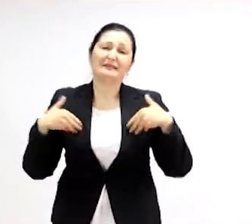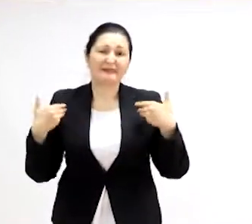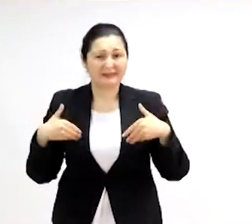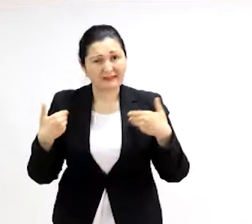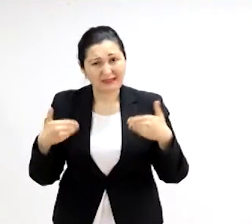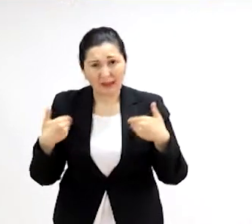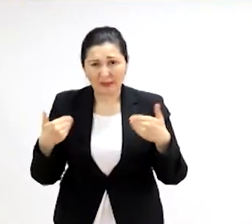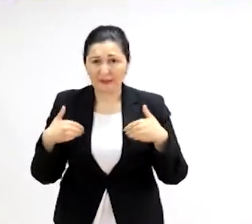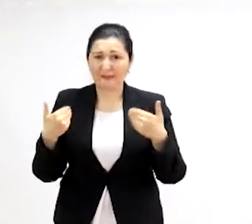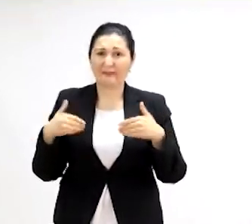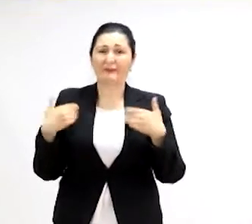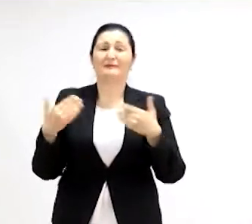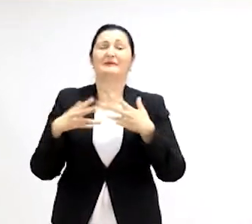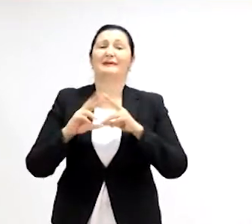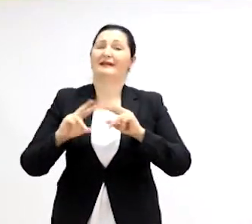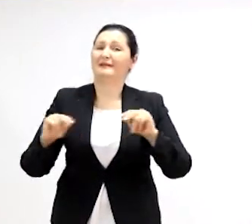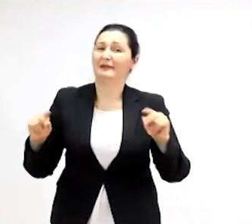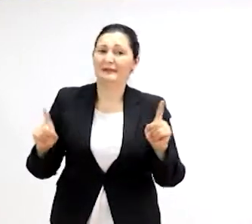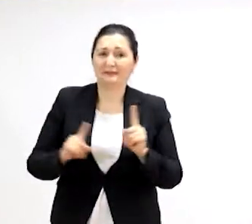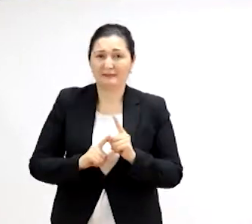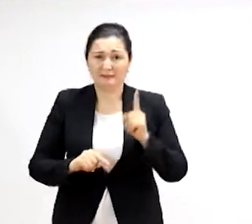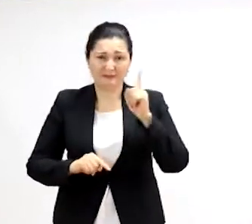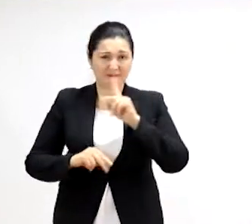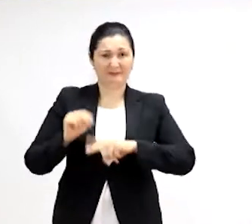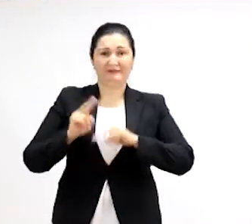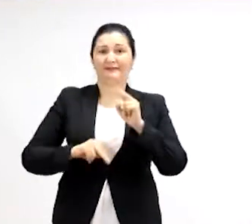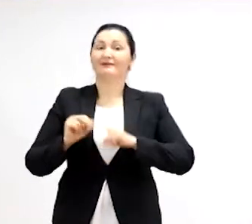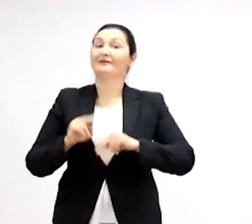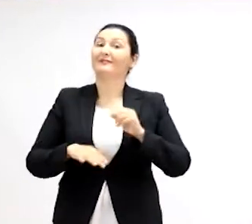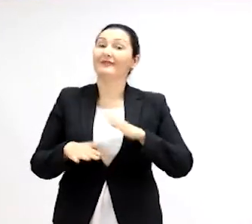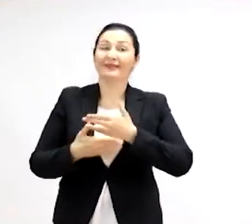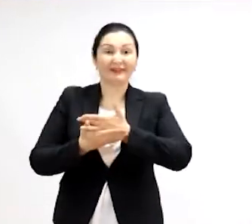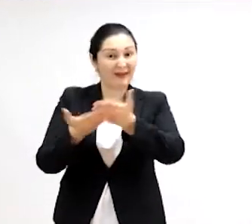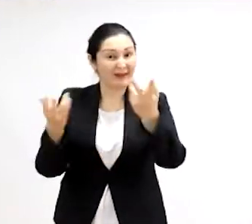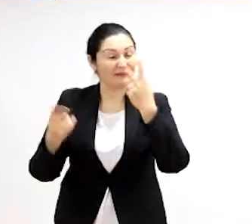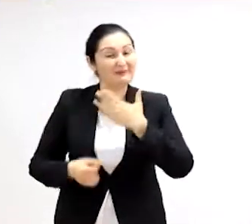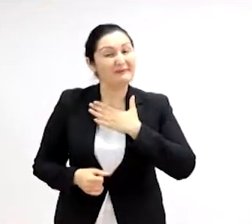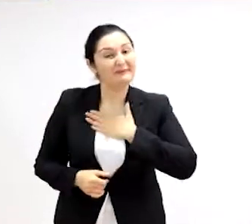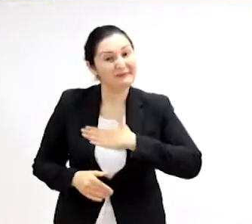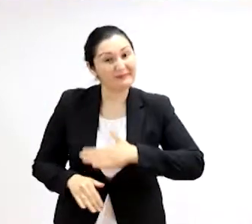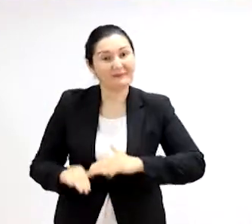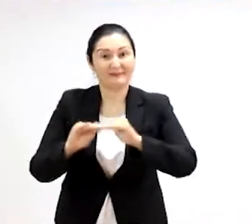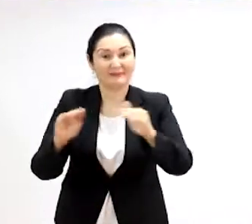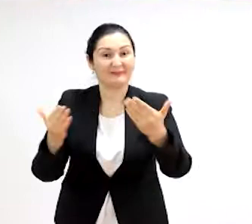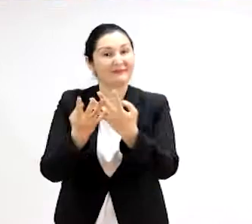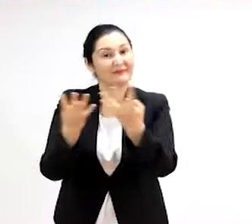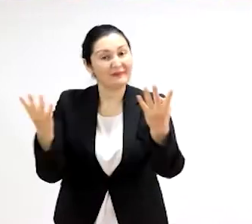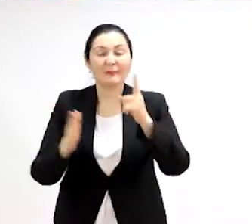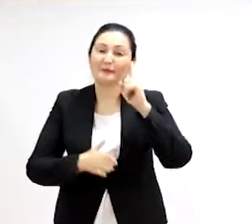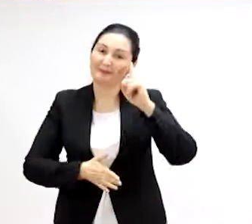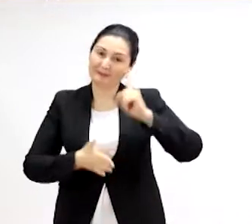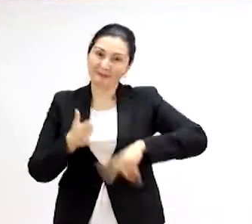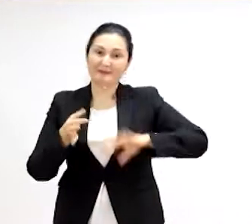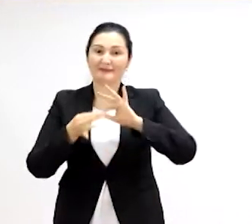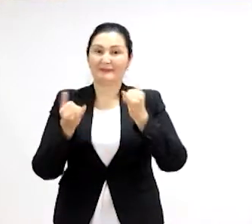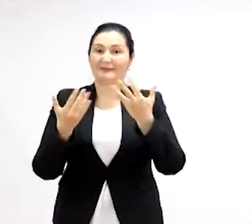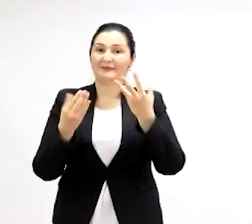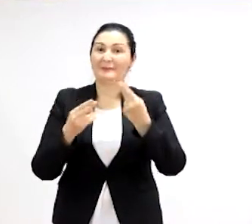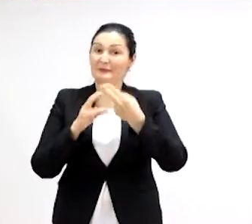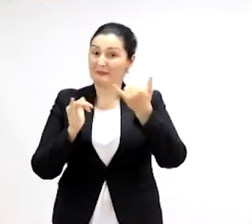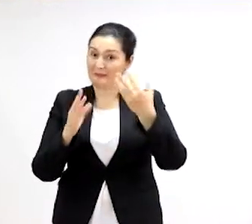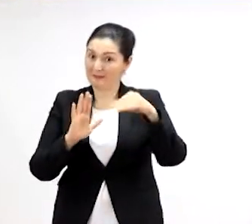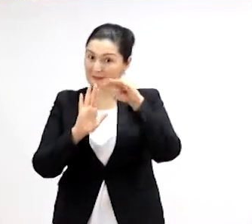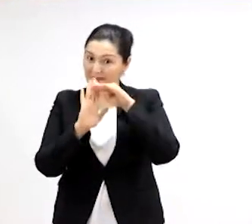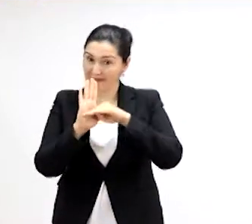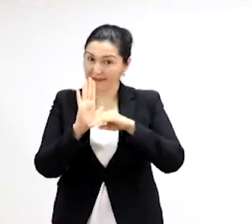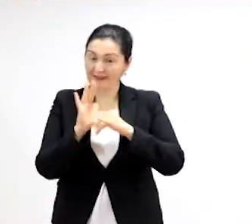Салом, Алимаджон. Дуруд ба шумо, тамошобинони азиз. Умедворам, шумо аз